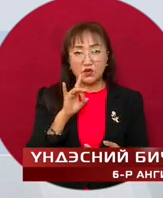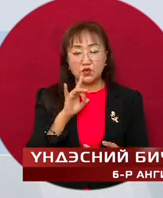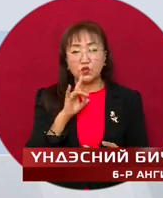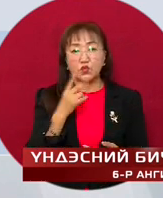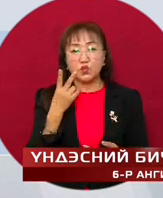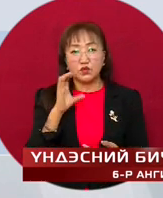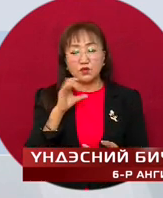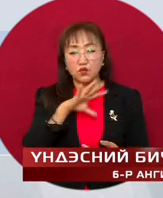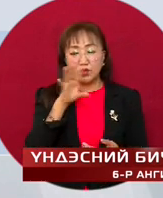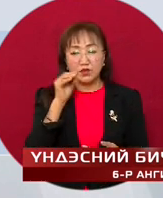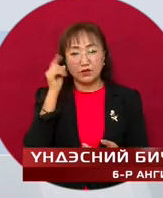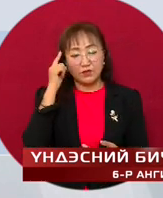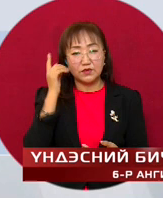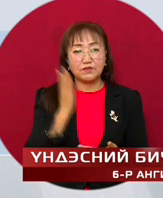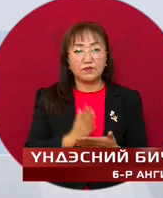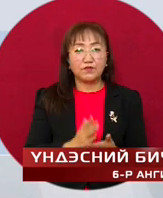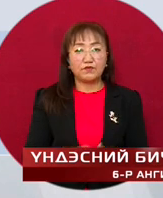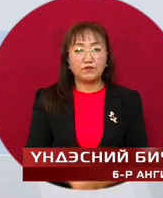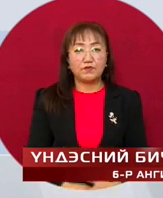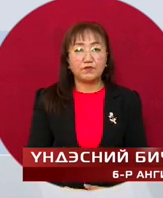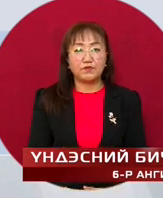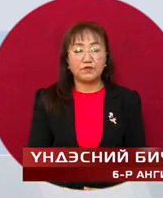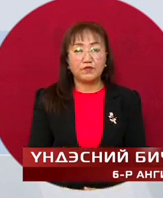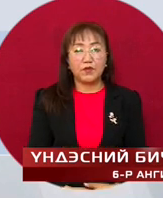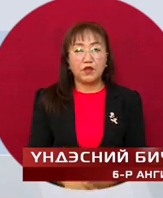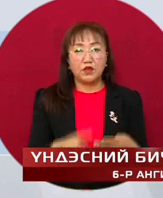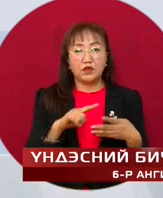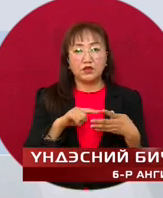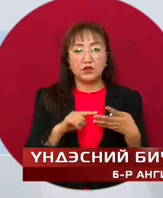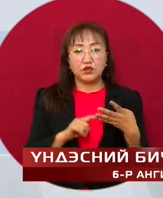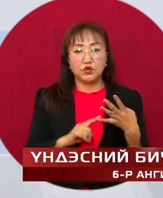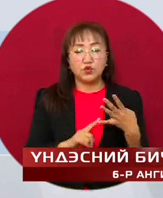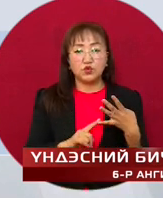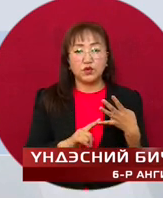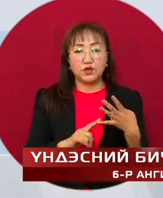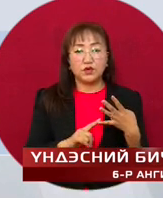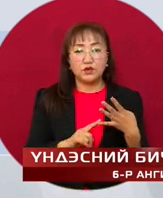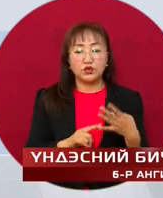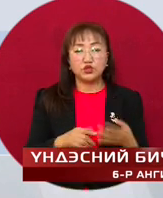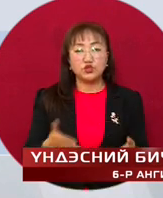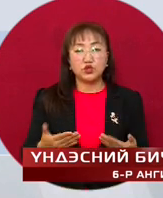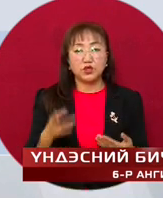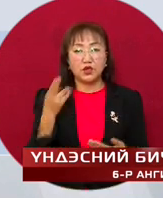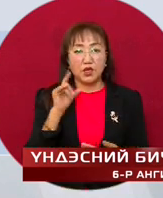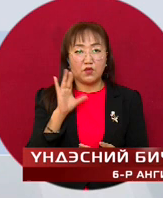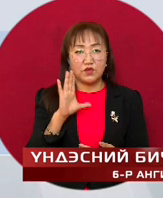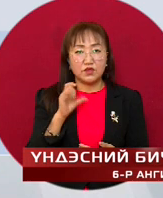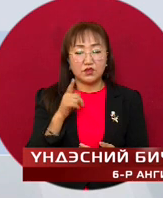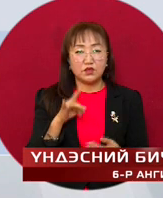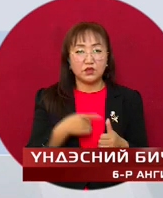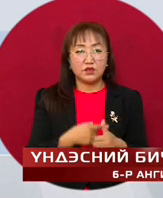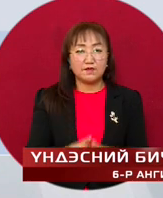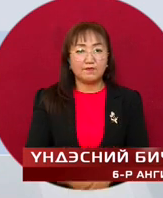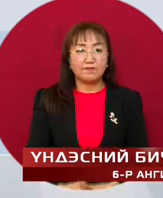м л н г энэ дөрөнгөө гүйлгчийг бид зөөлн дэвсгэр гэж нэрлдэгээ бас санаарай. За